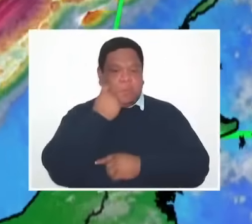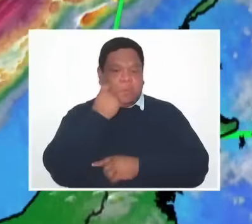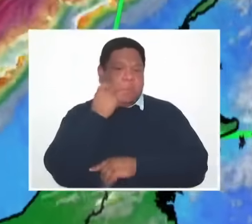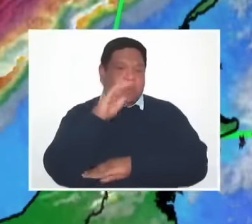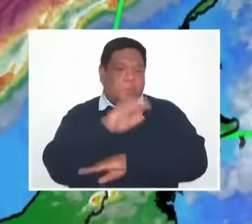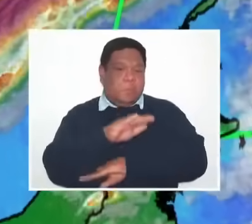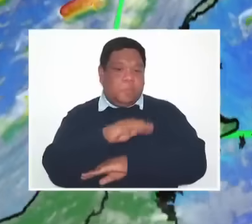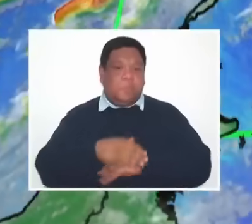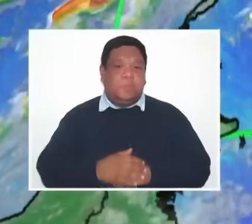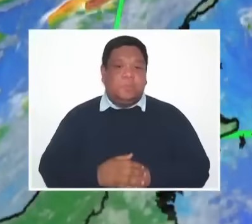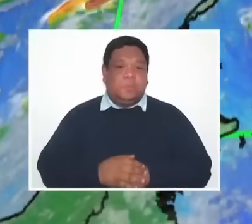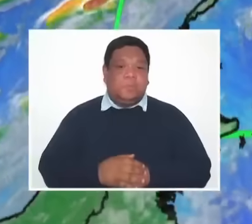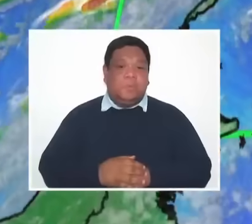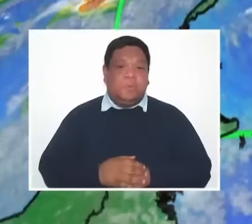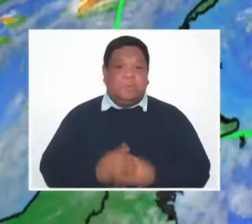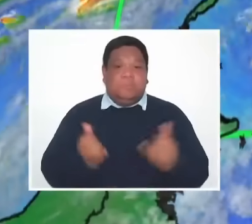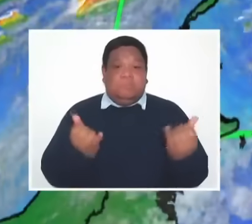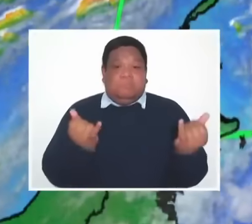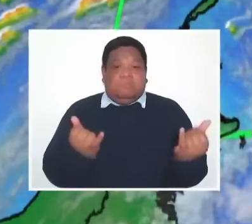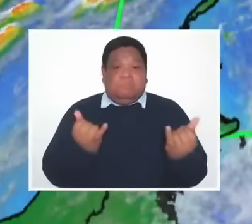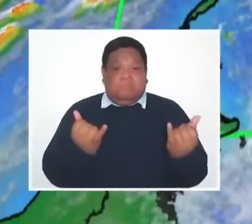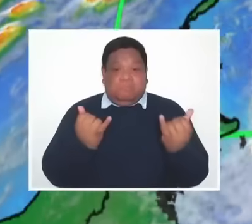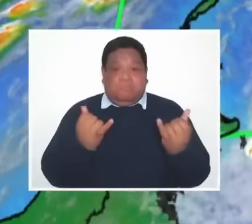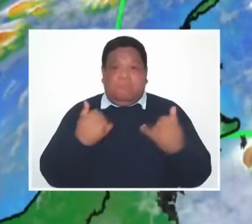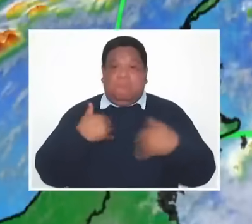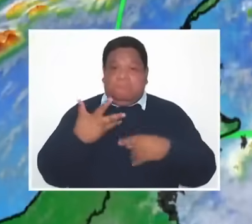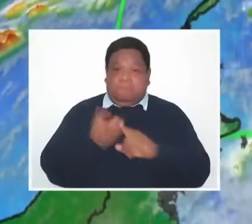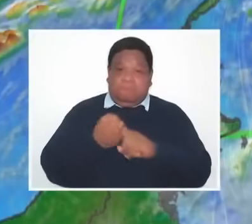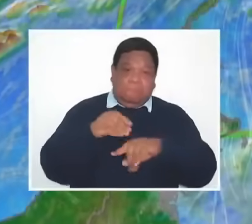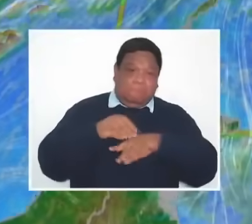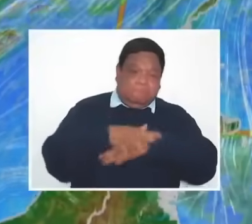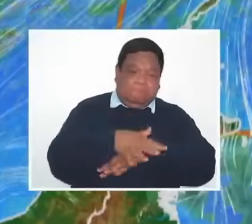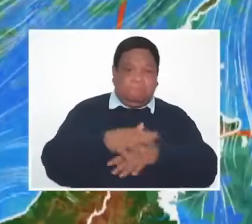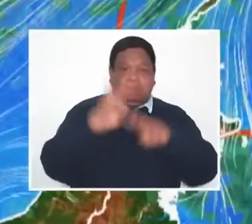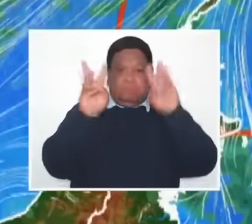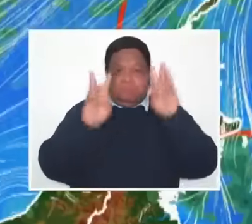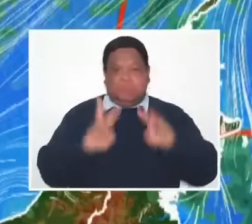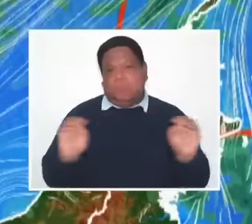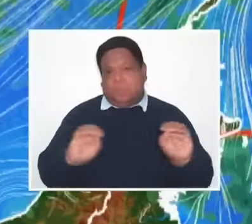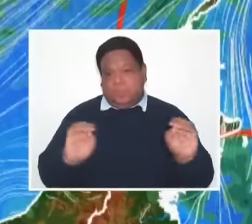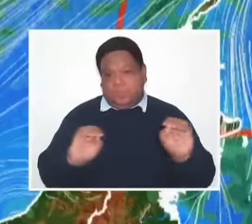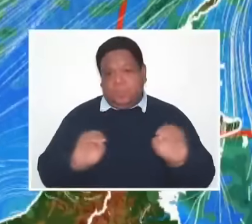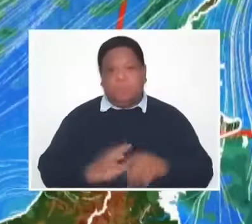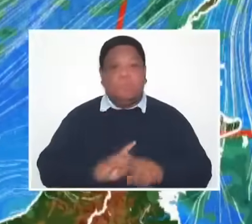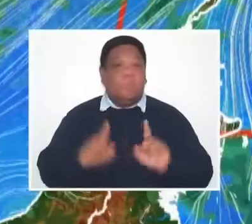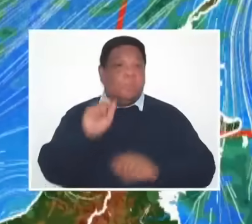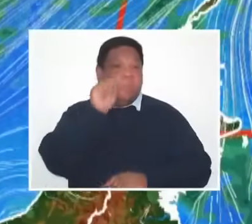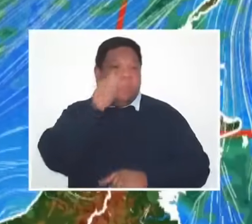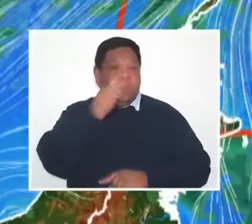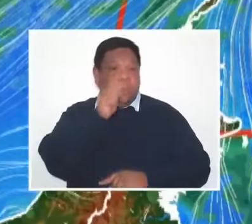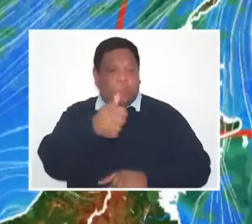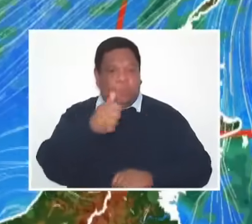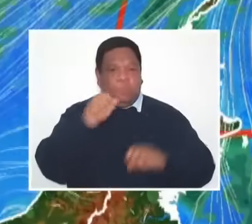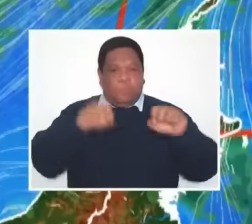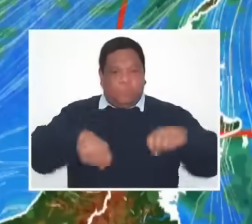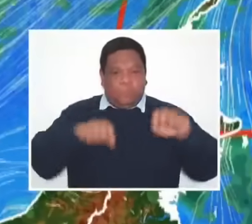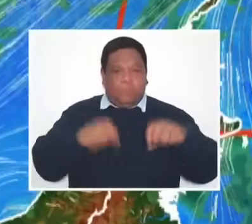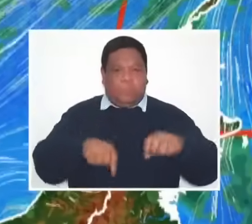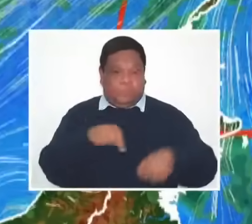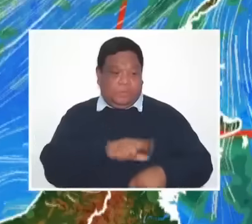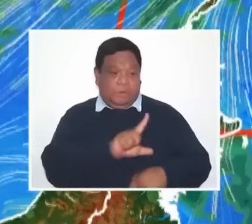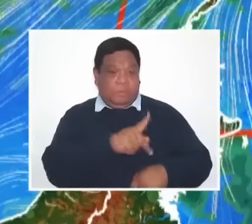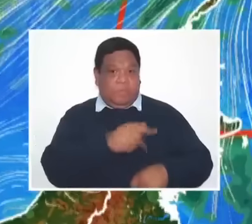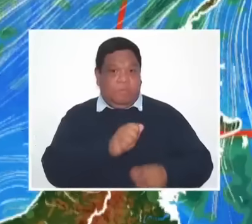po ay wala pa itong epekto sa panahon sa ating bansa. Pero bukas ay posibleng maging bagyo na ang LPA at bibigyan po ito